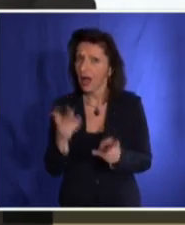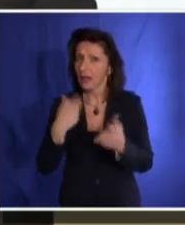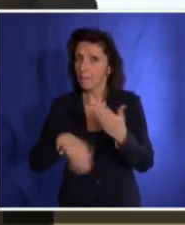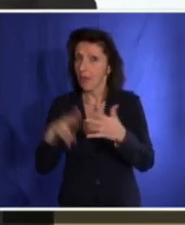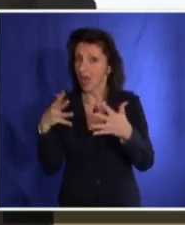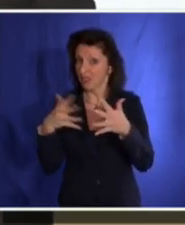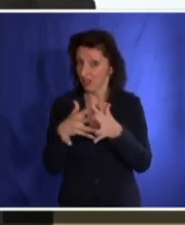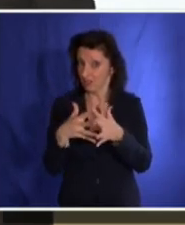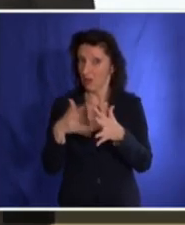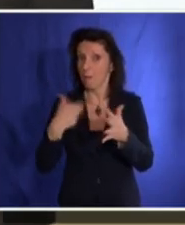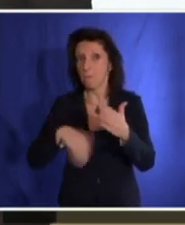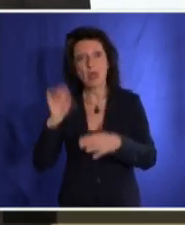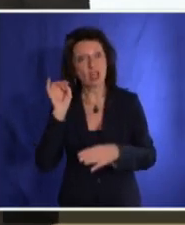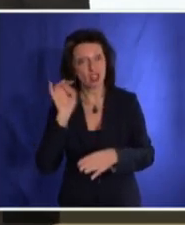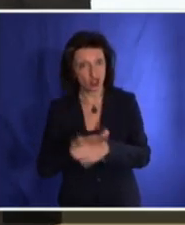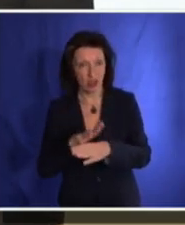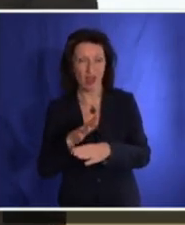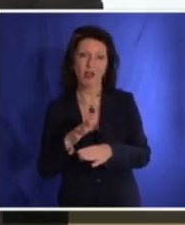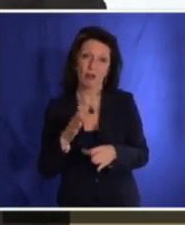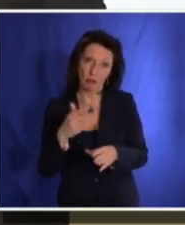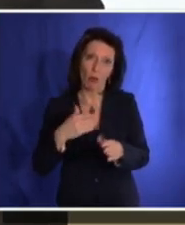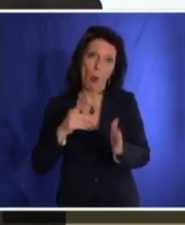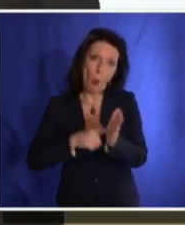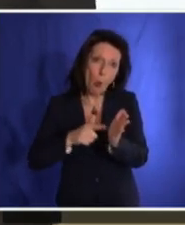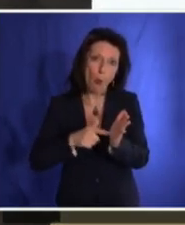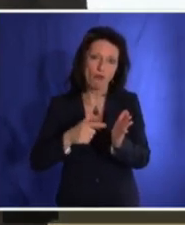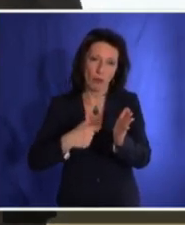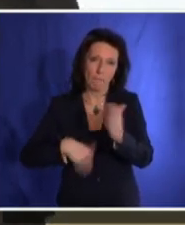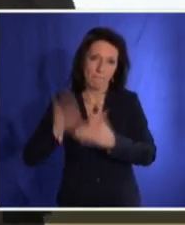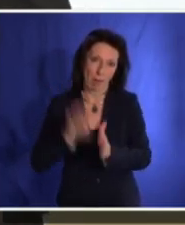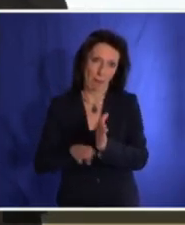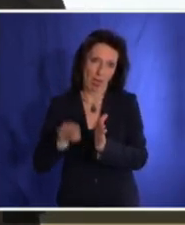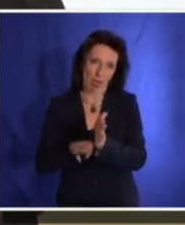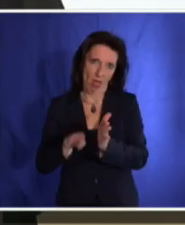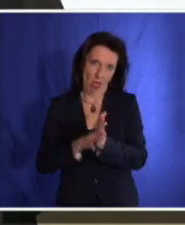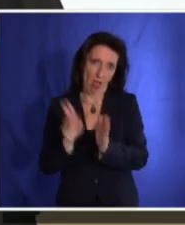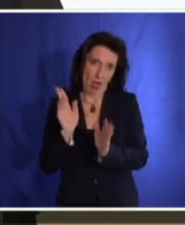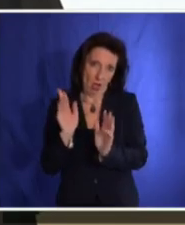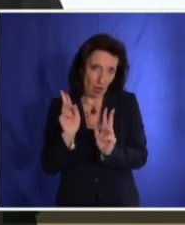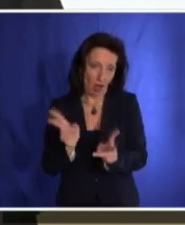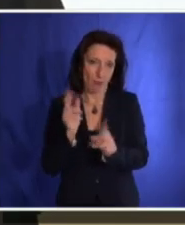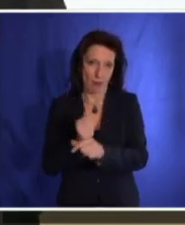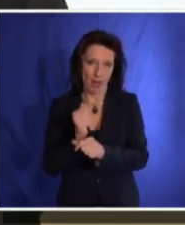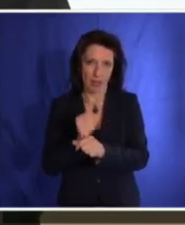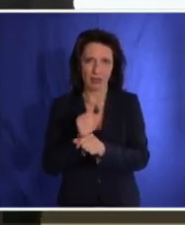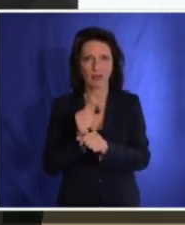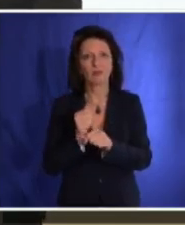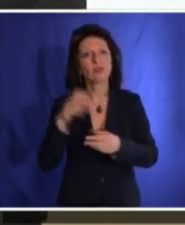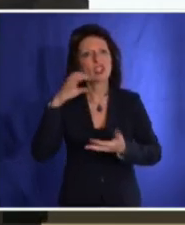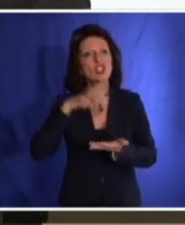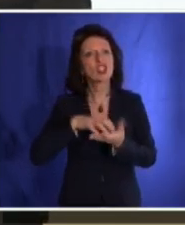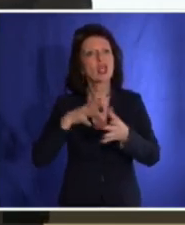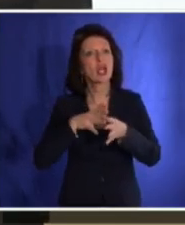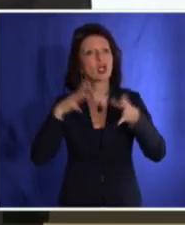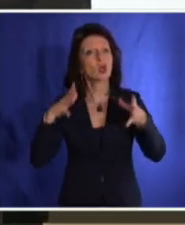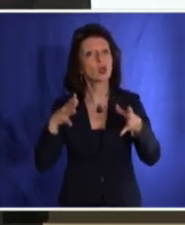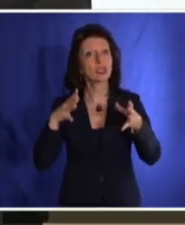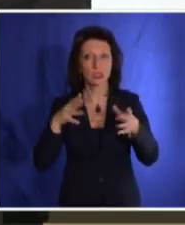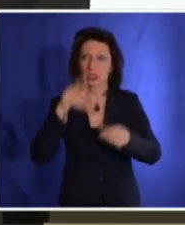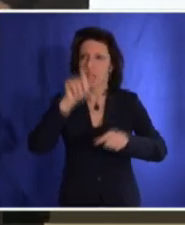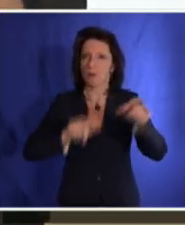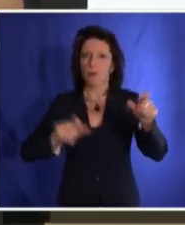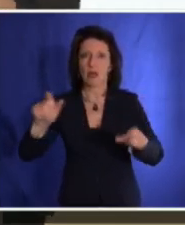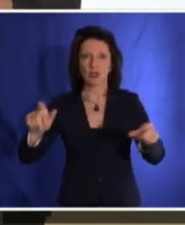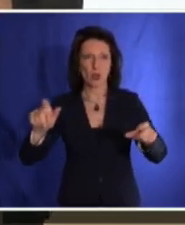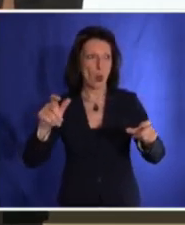billiger. Unsere Städte und Gemeinden, sie nehmen die Sensibilitäten und die Sorgen unserer Landsleute auch als